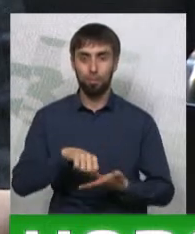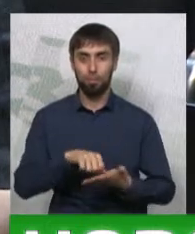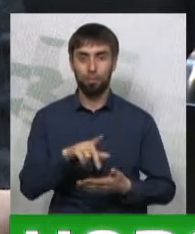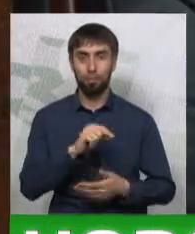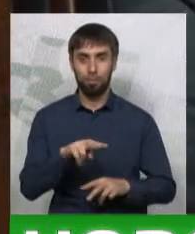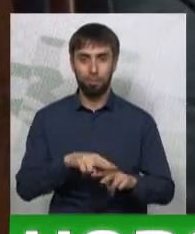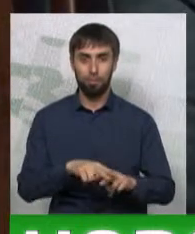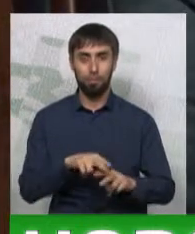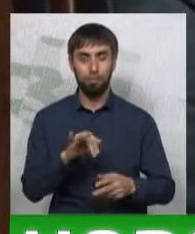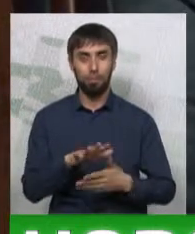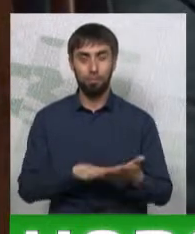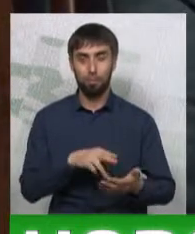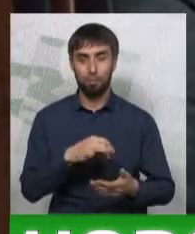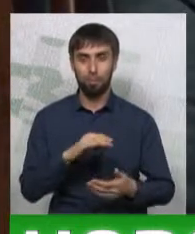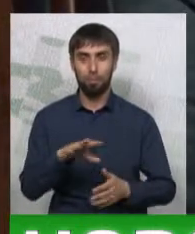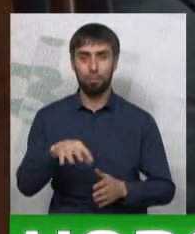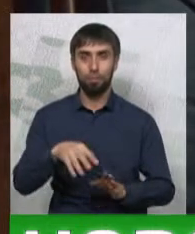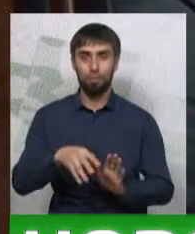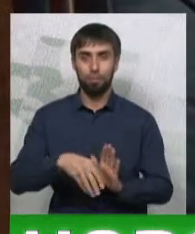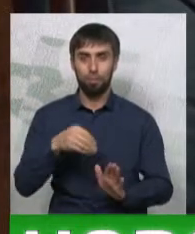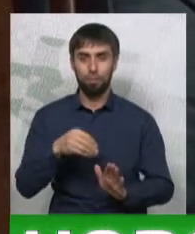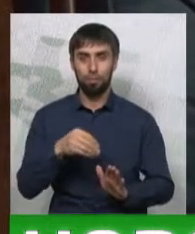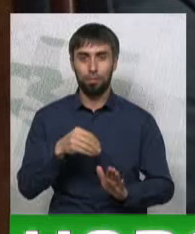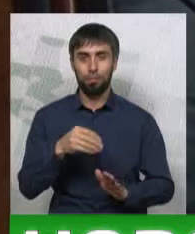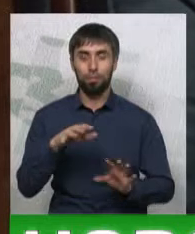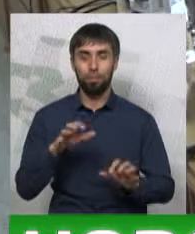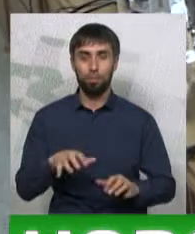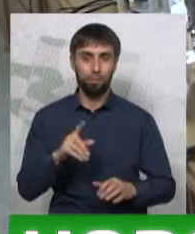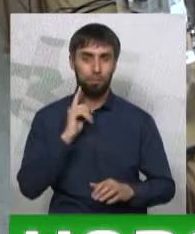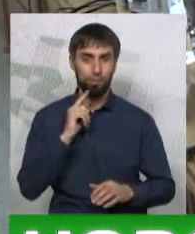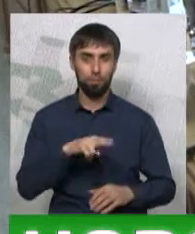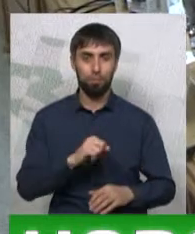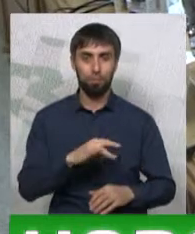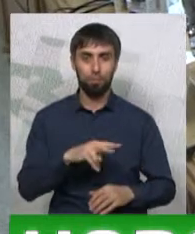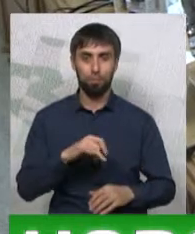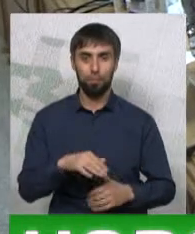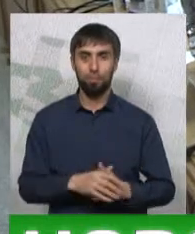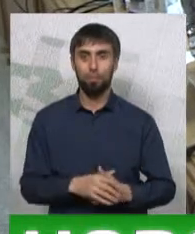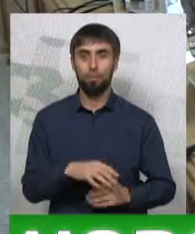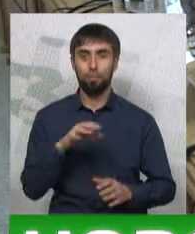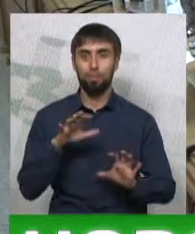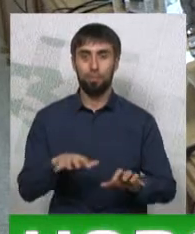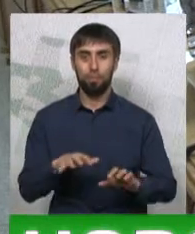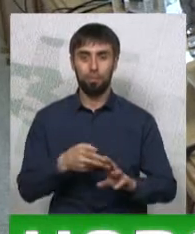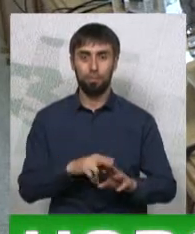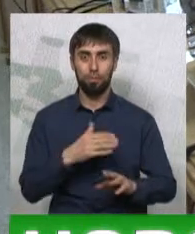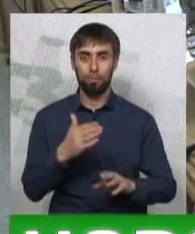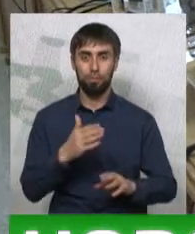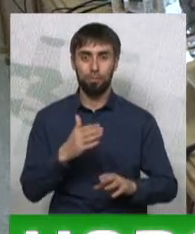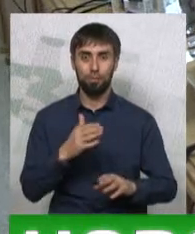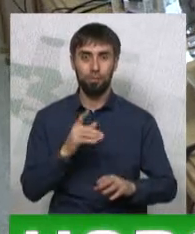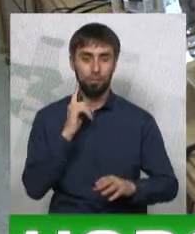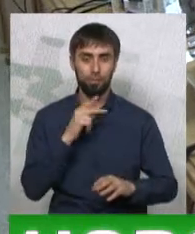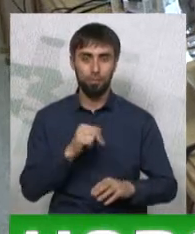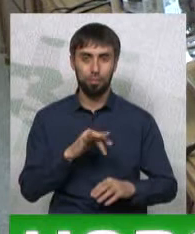зале. Далее в повестке – избрание председателя молодежного парламента. Председателя молодежного парламента при Народном собрании